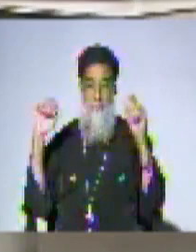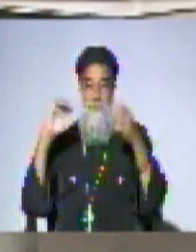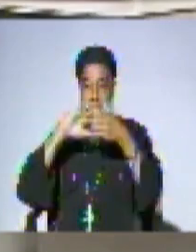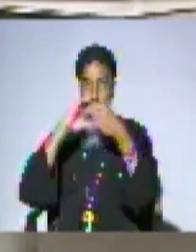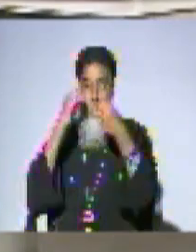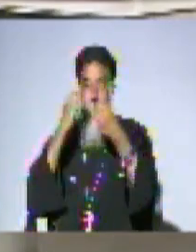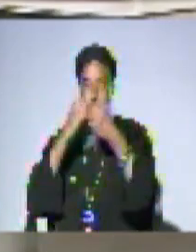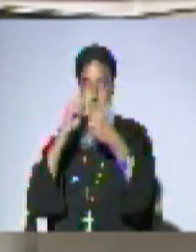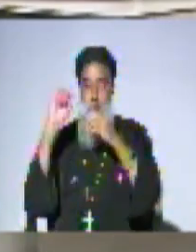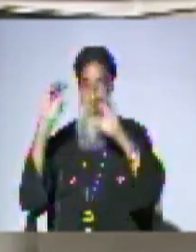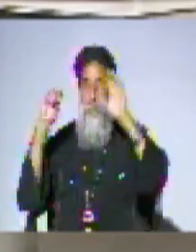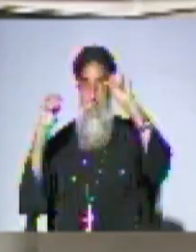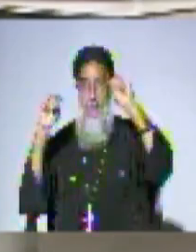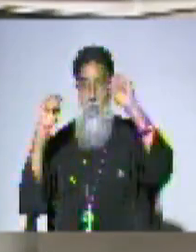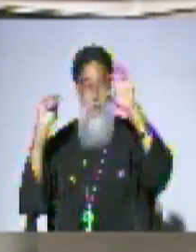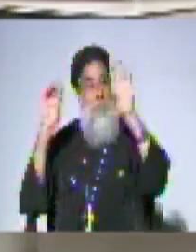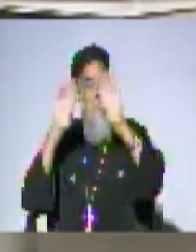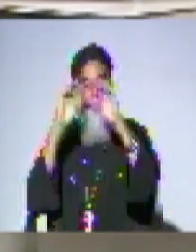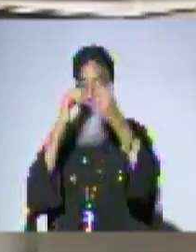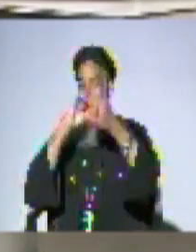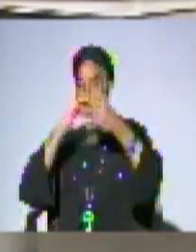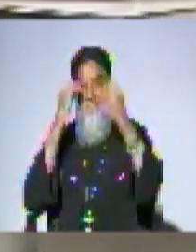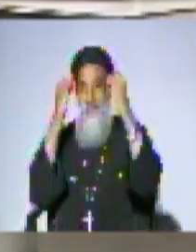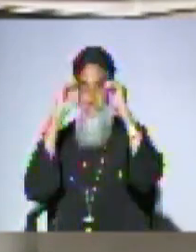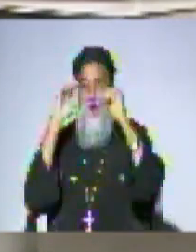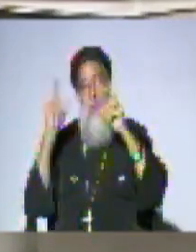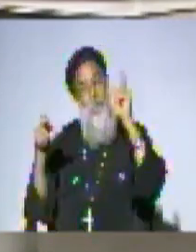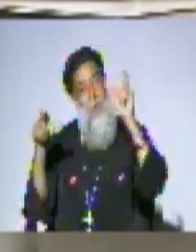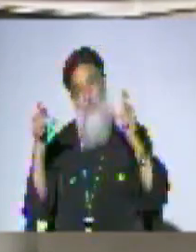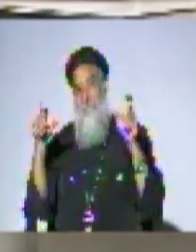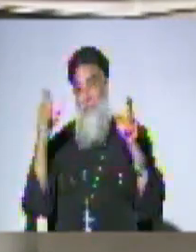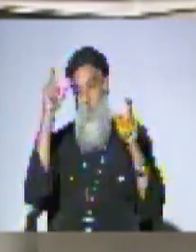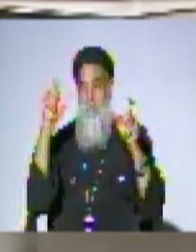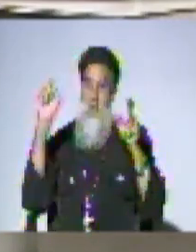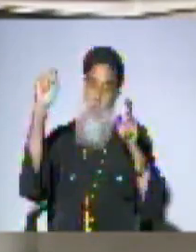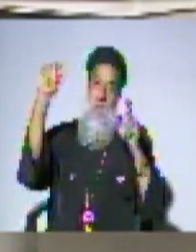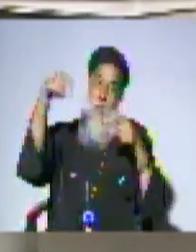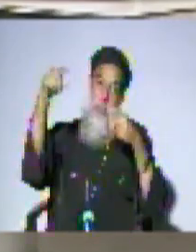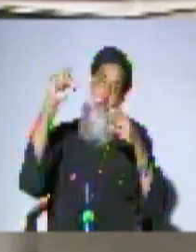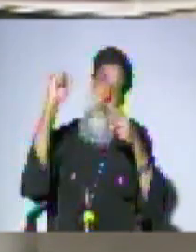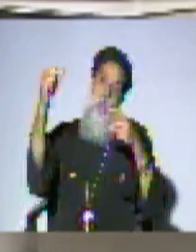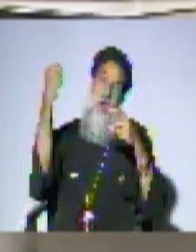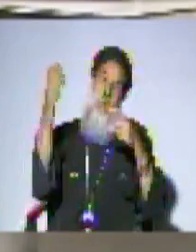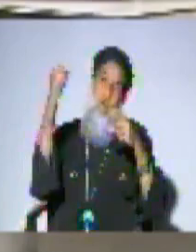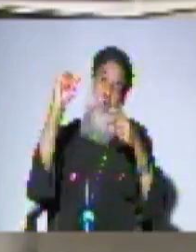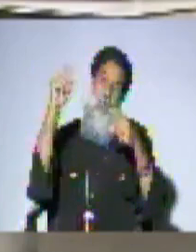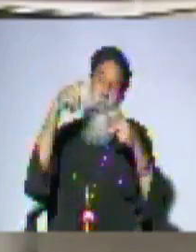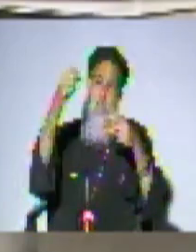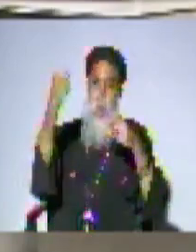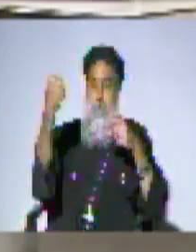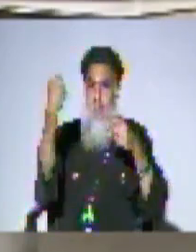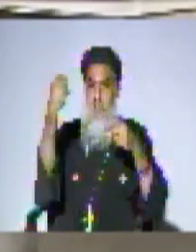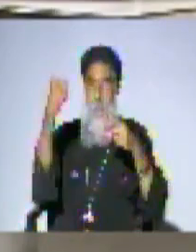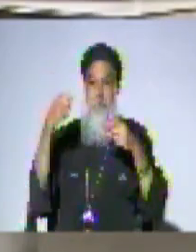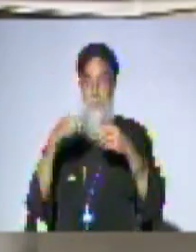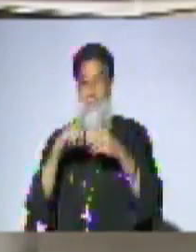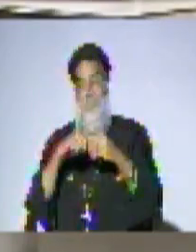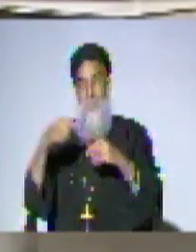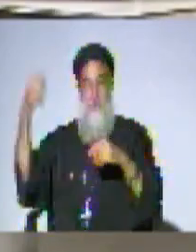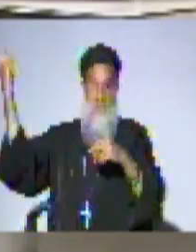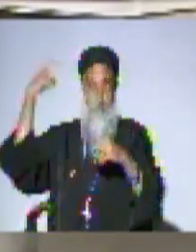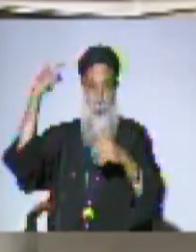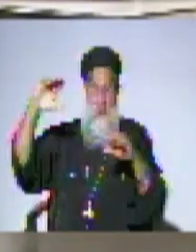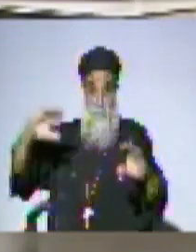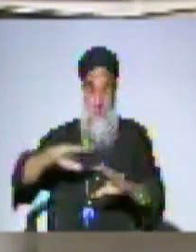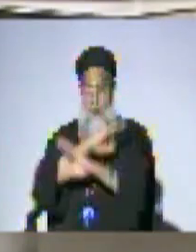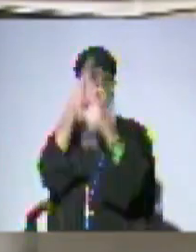الظلمة، يعني ما فيش ظلمة تقوى عليه يعني، نور قوي يعني، إذا كان الشمس لما